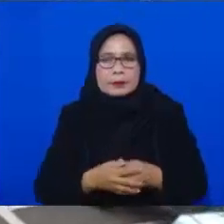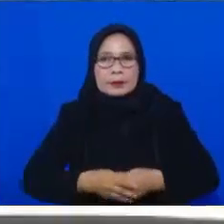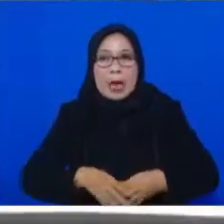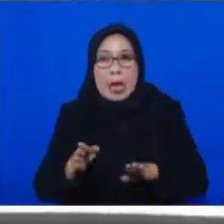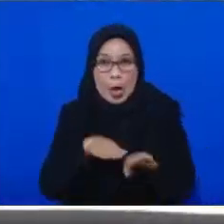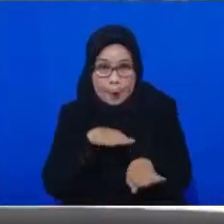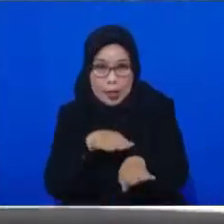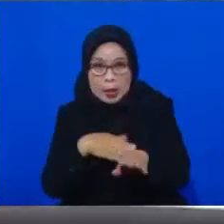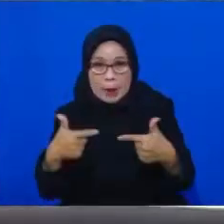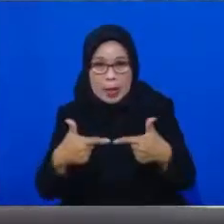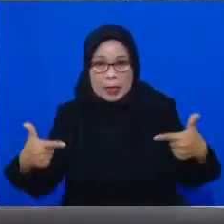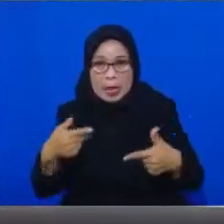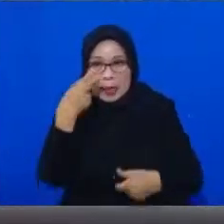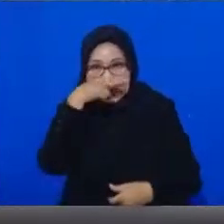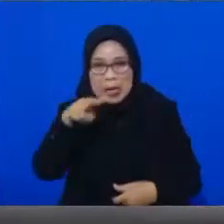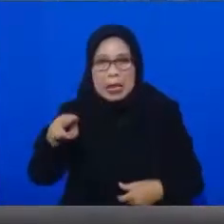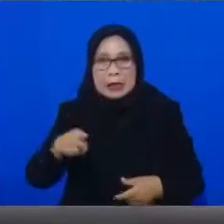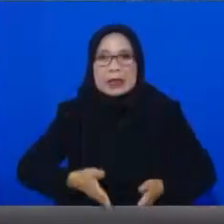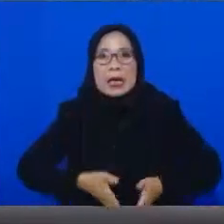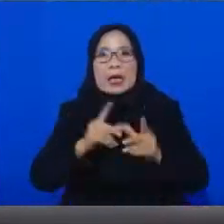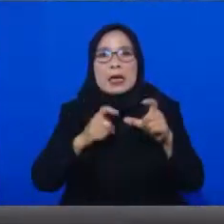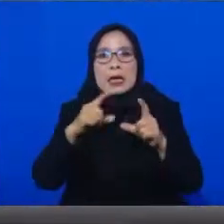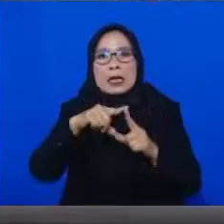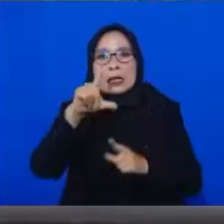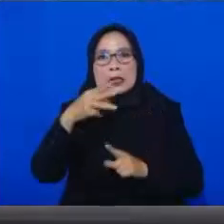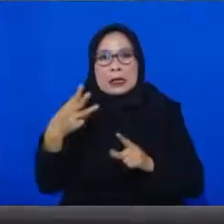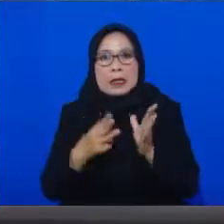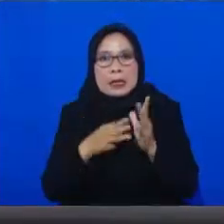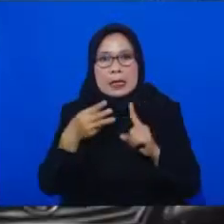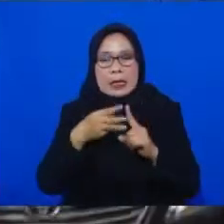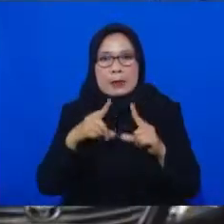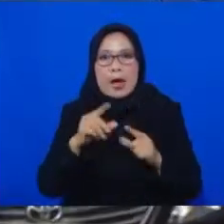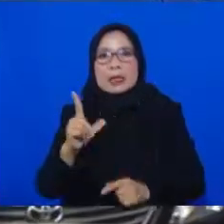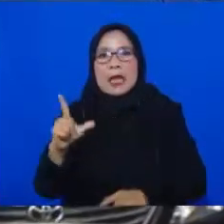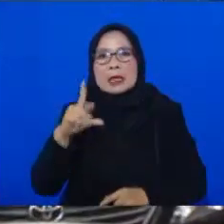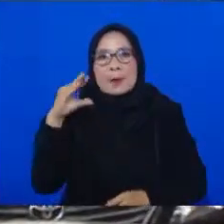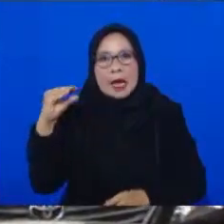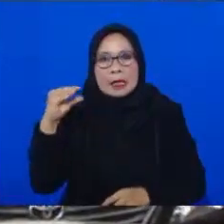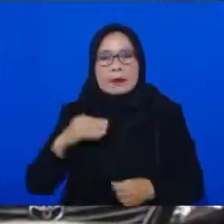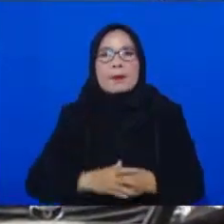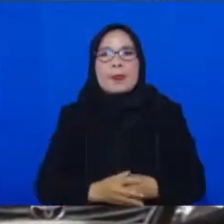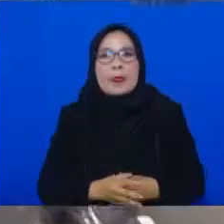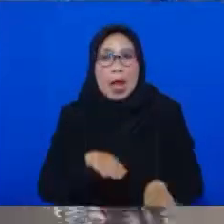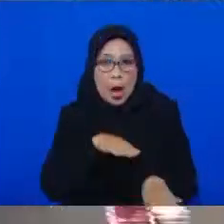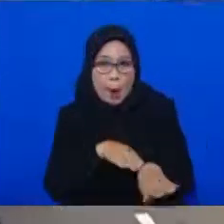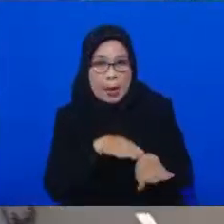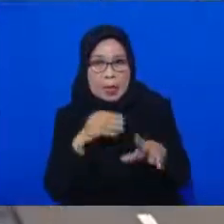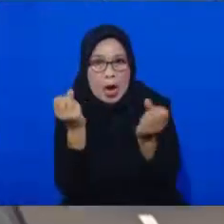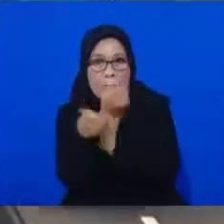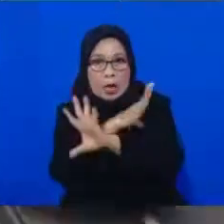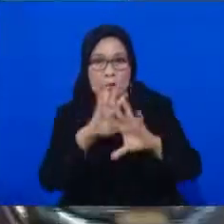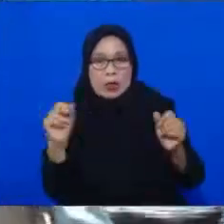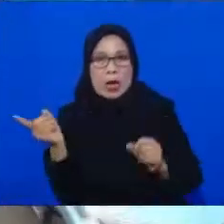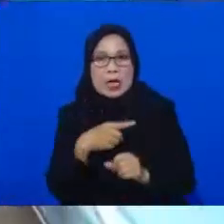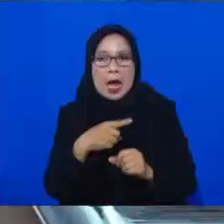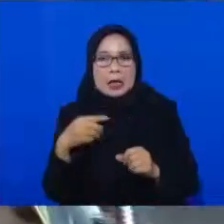Kemacetan panjang juga terlihat di ruas jalan Salemba Raya, Senen, Jakarta Pusat pada Selasa pagi. Kemacetan lalu lintas mengular dari arah